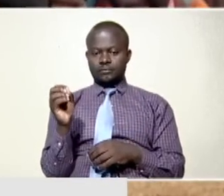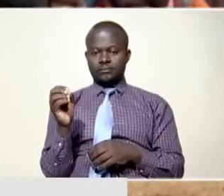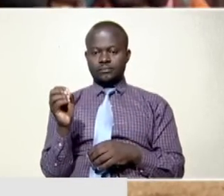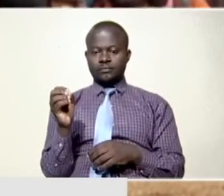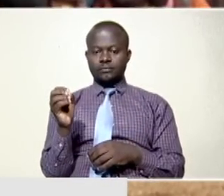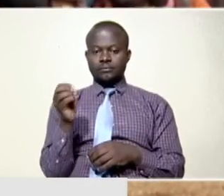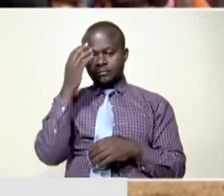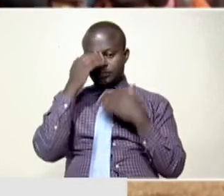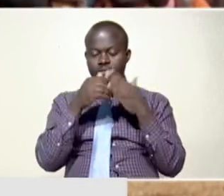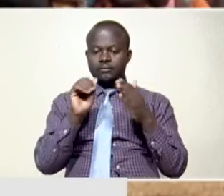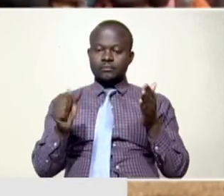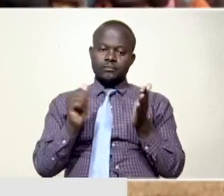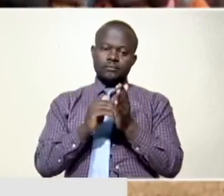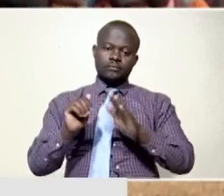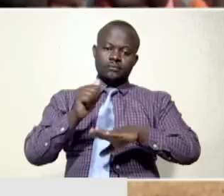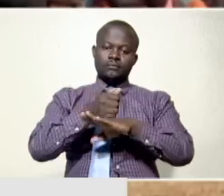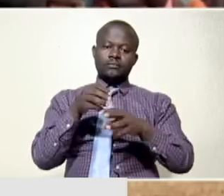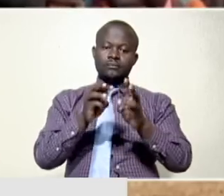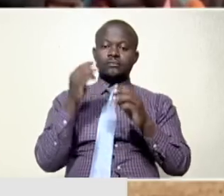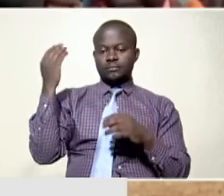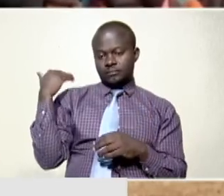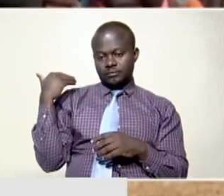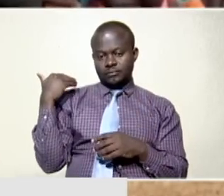500 kubisubizaho gusa uko byari bimeze